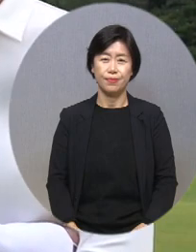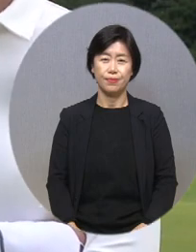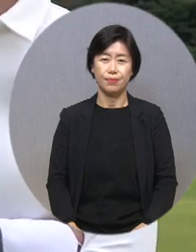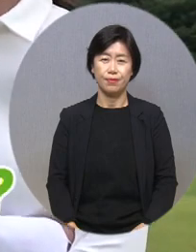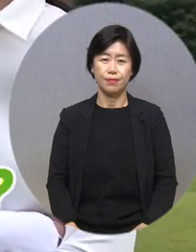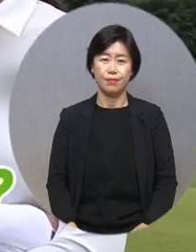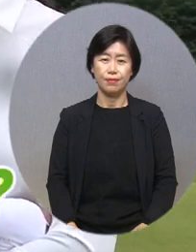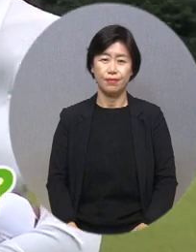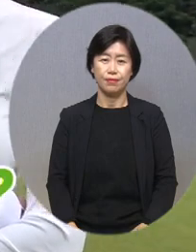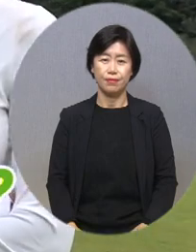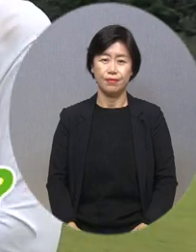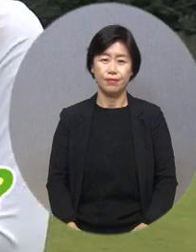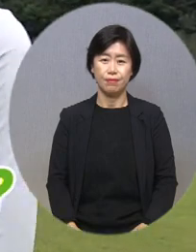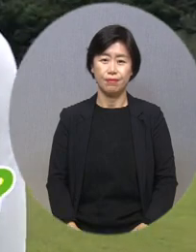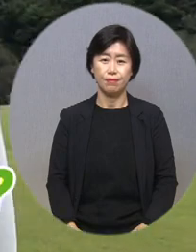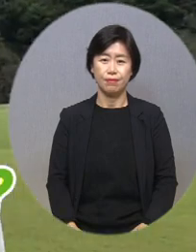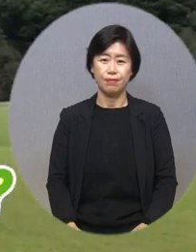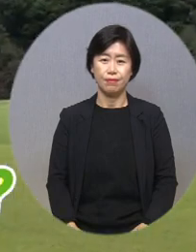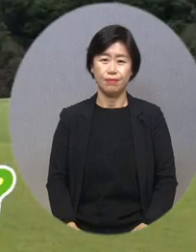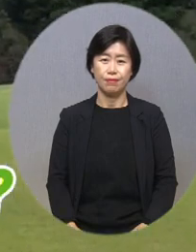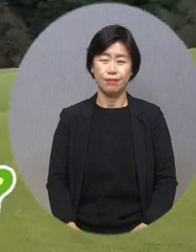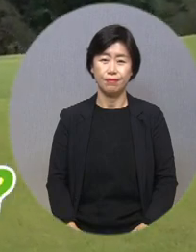그냥 남은 홀 딱 키고.